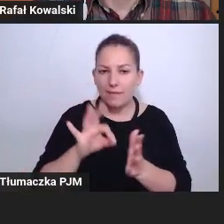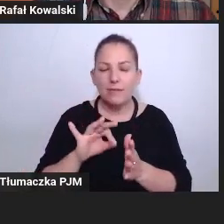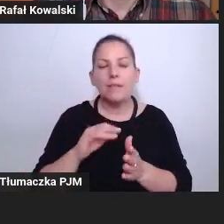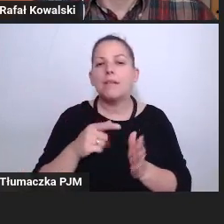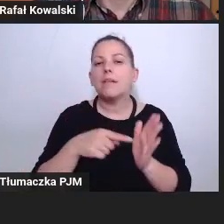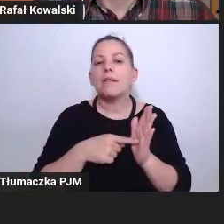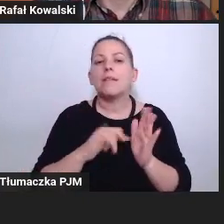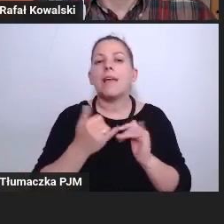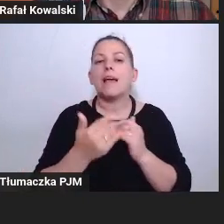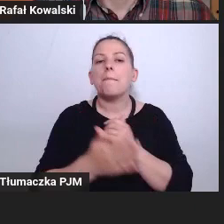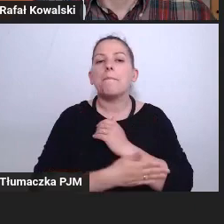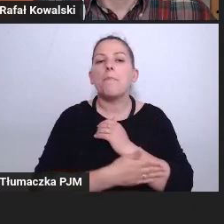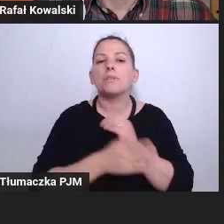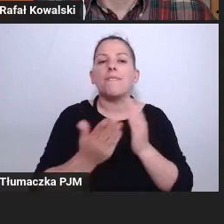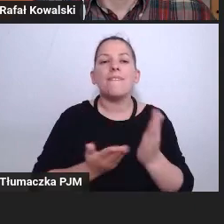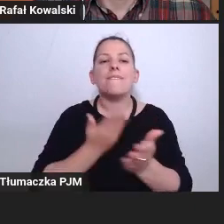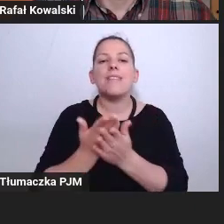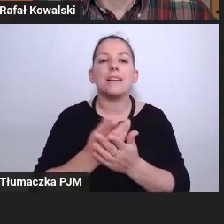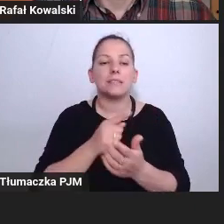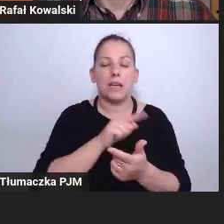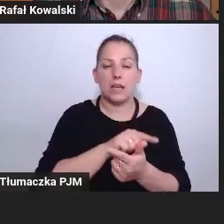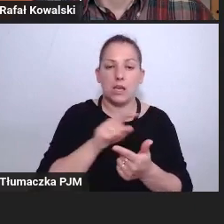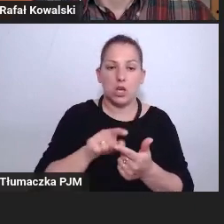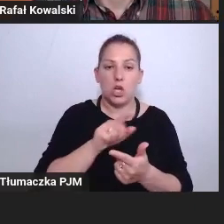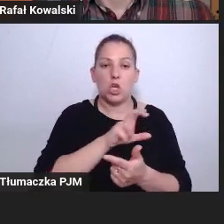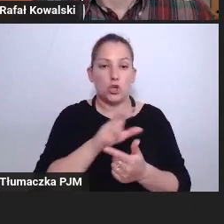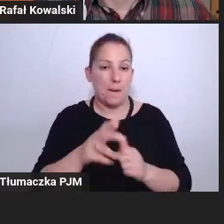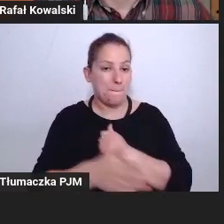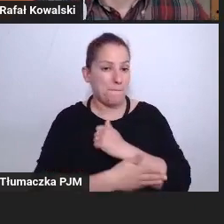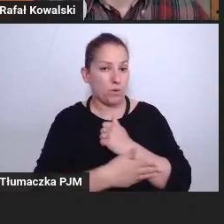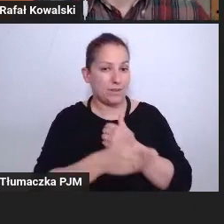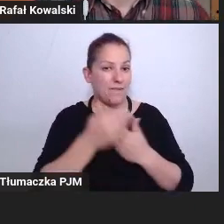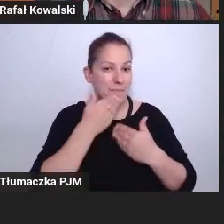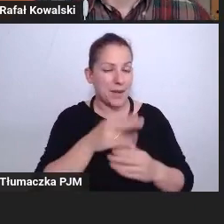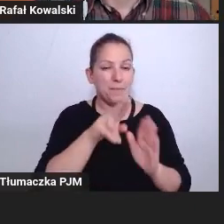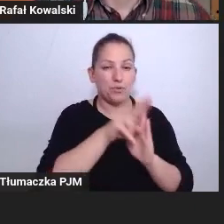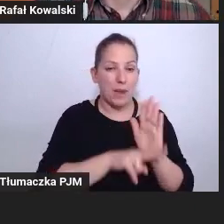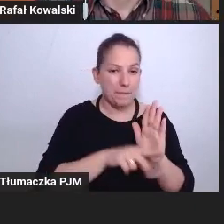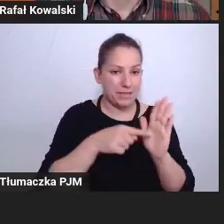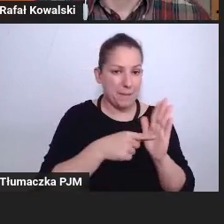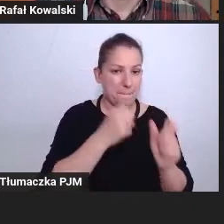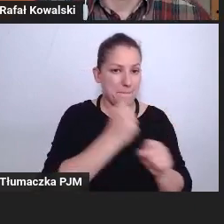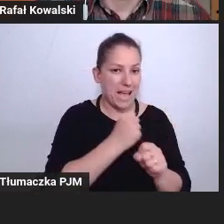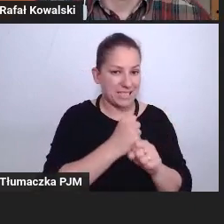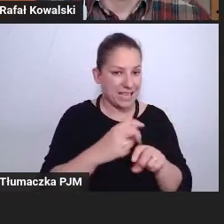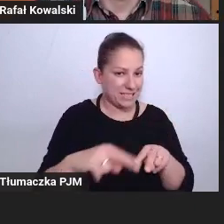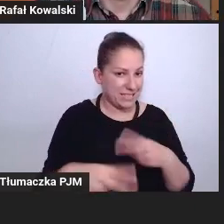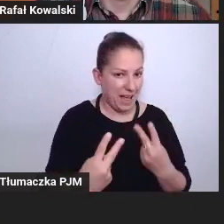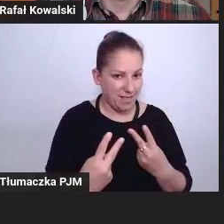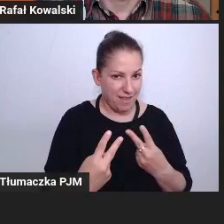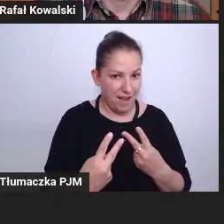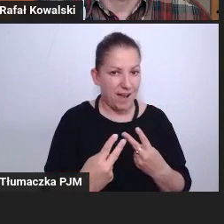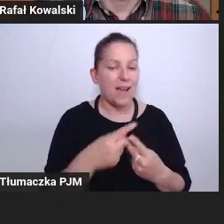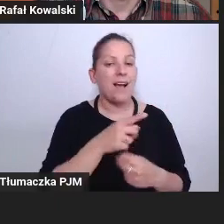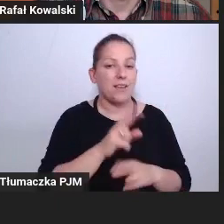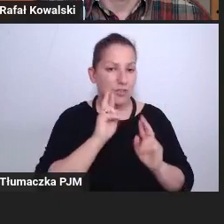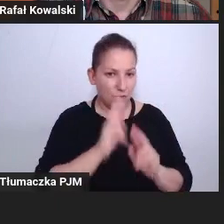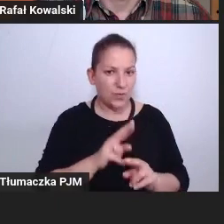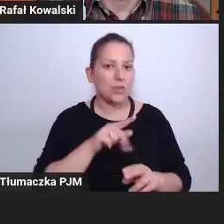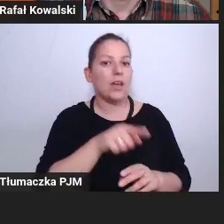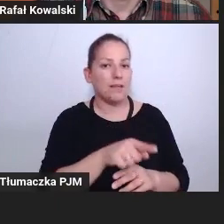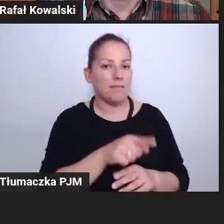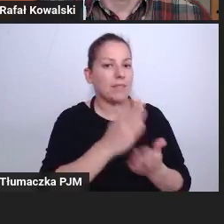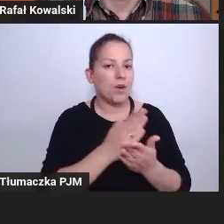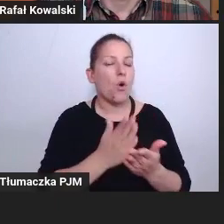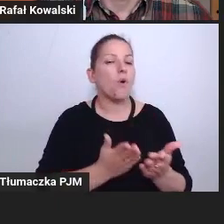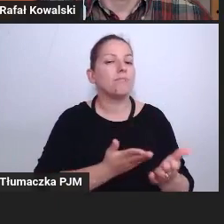podstawie oni ten wniosek składają. To znaczy, czy podstawą jest ten przepis dotyczący pracy zdalnej. Oni rzeczywiście składają tylko i